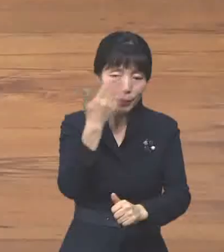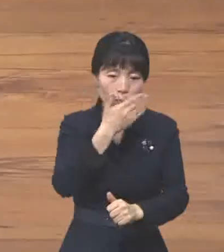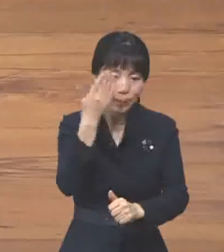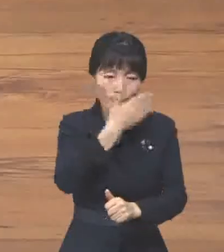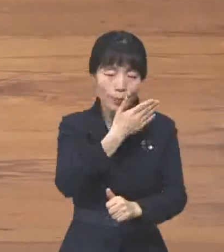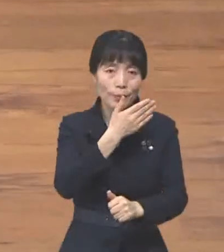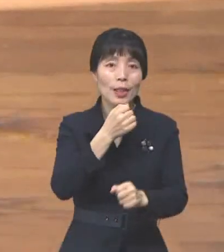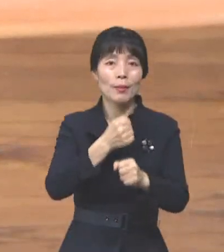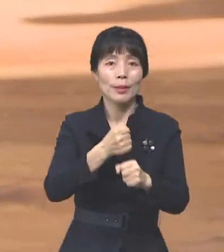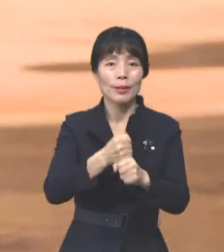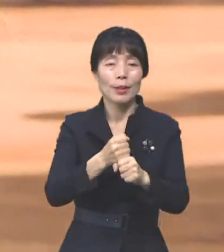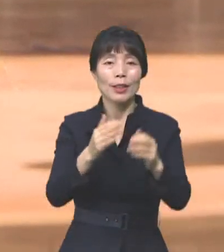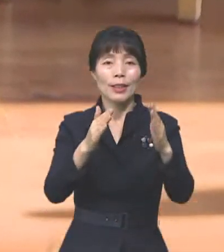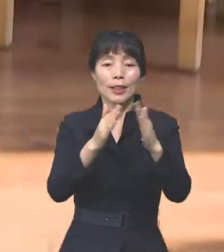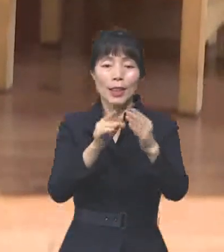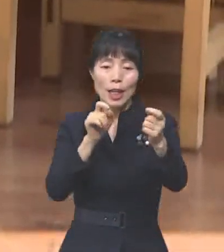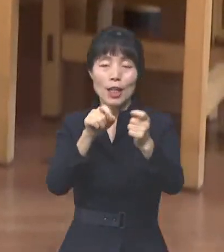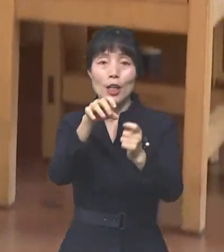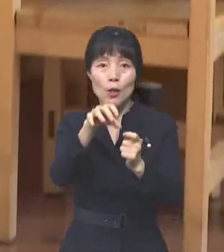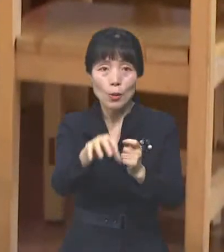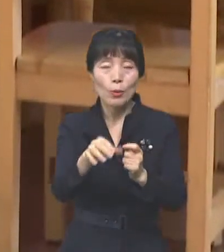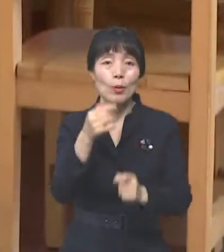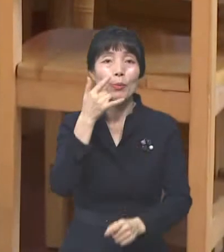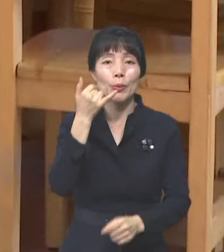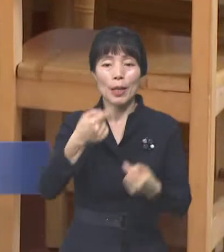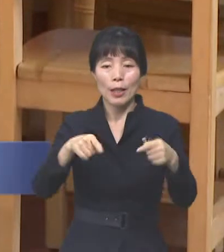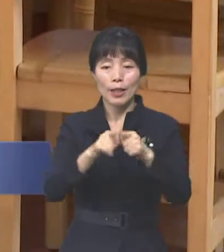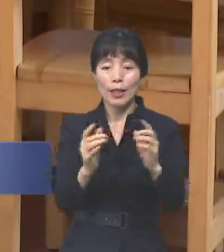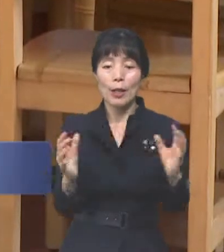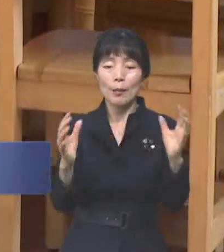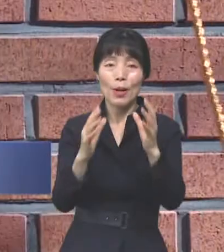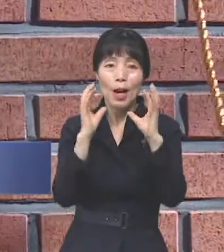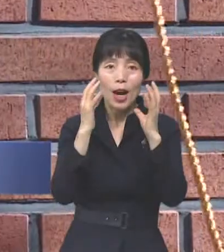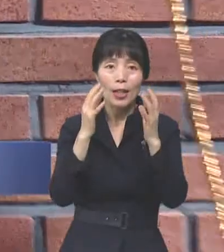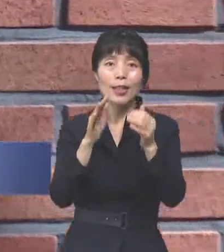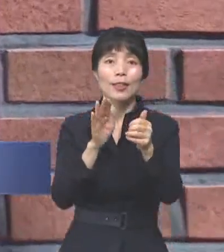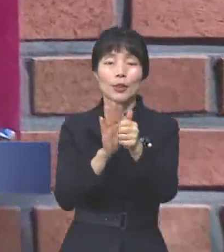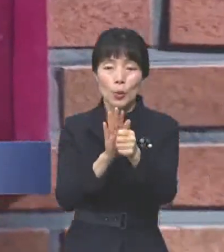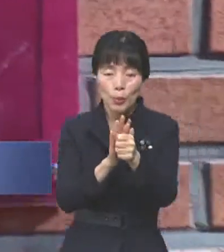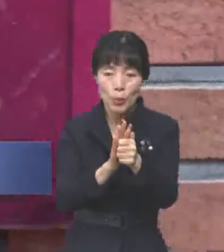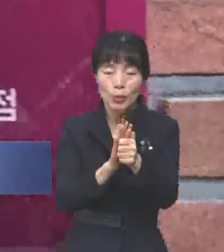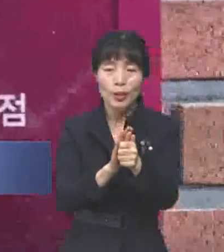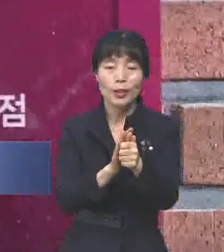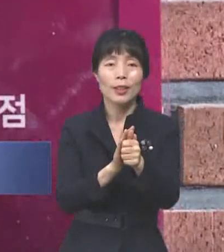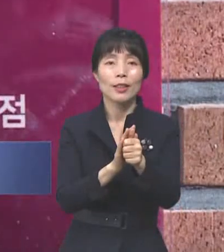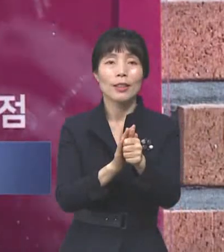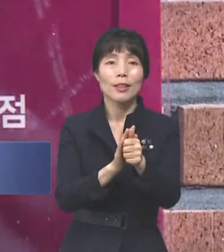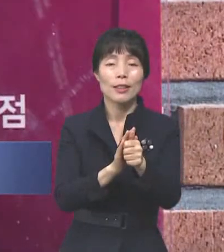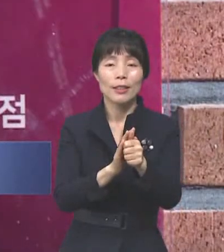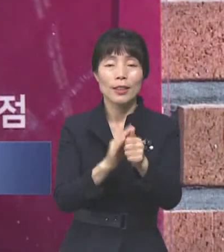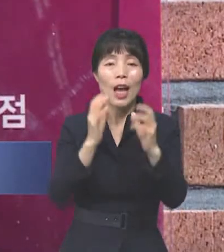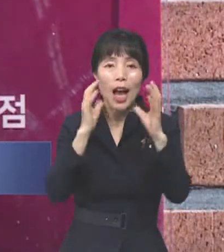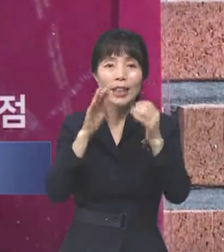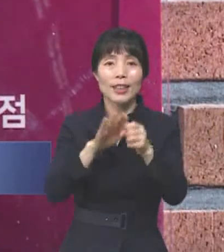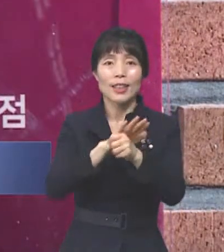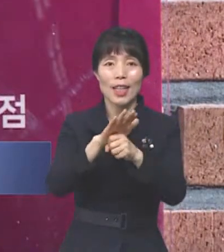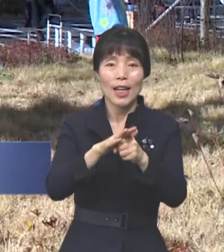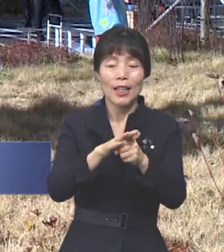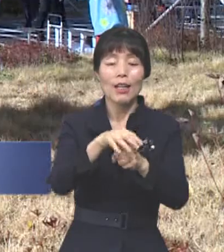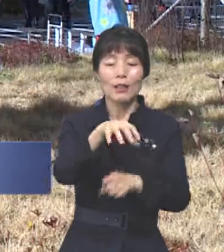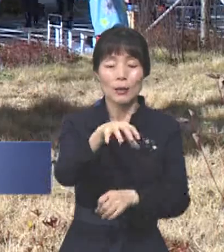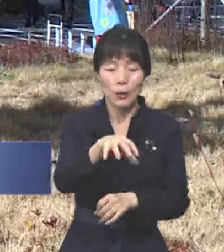개선하고요. 집 가까운 곳에서 부모들이 함께 모여 아이를 돌보는 인천형 혁신육아 모델인